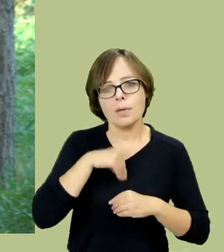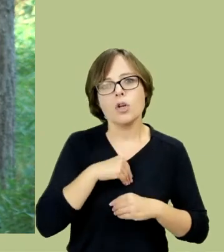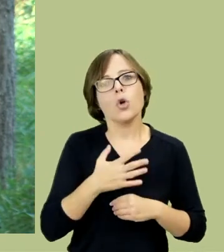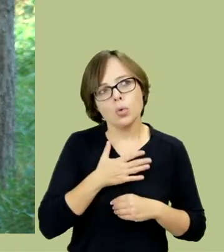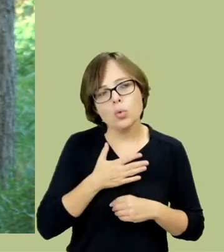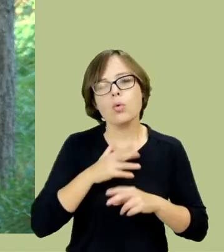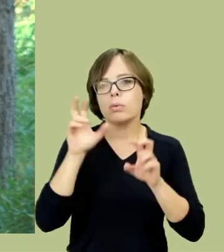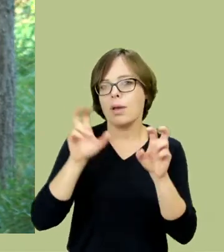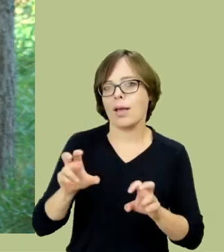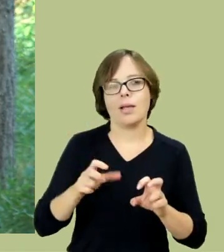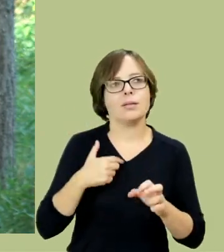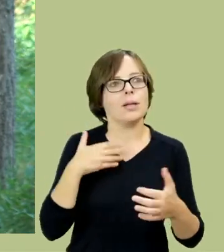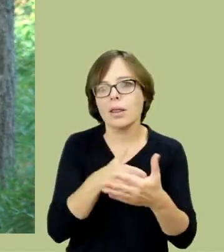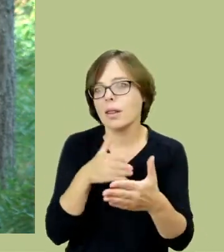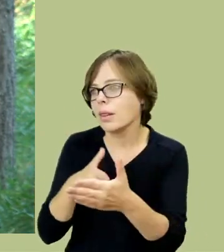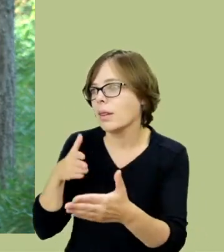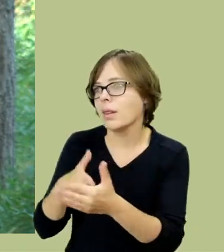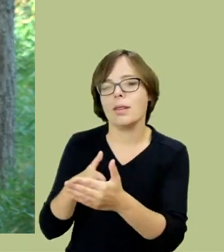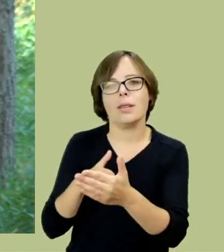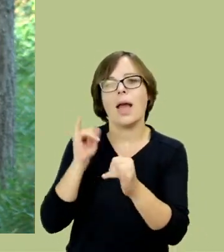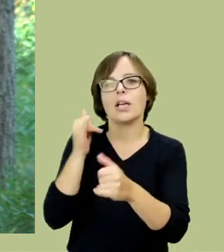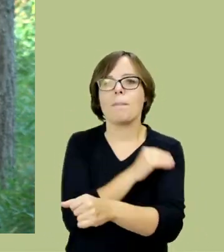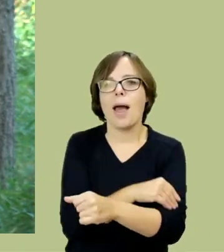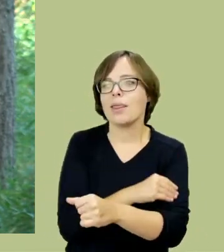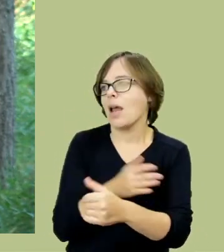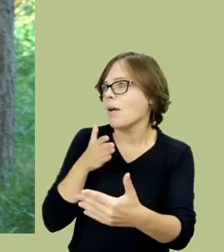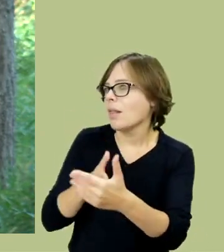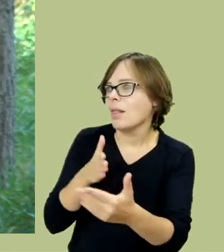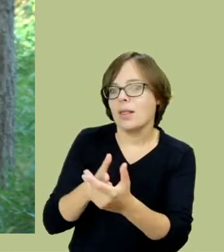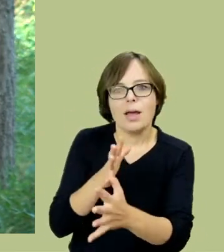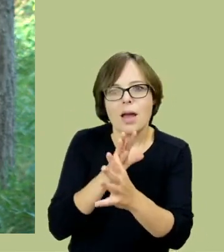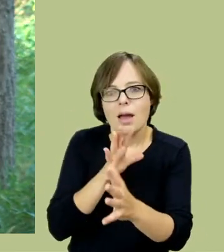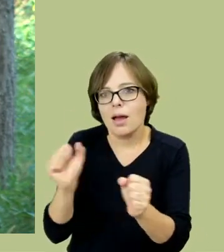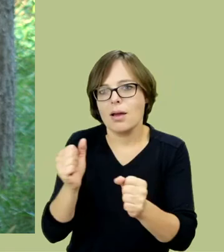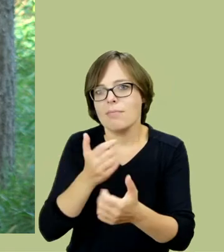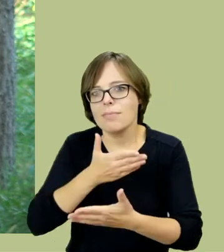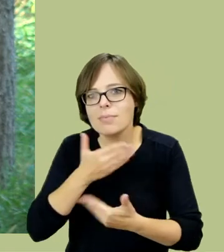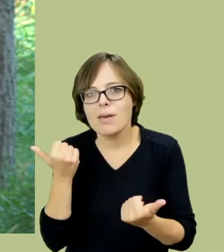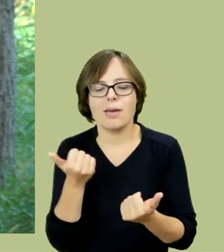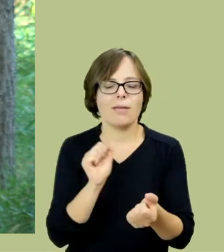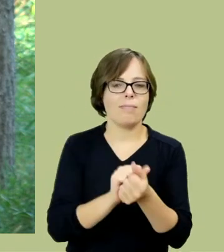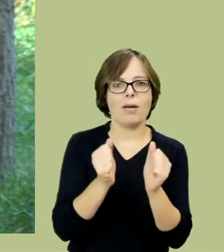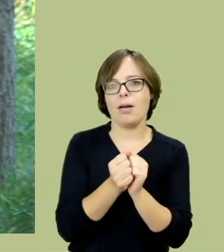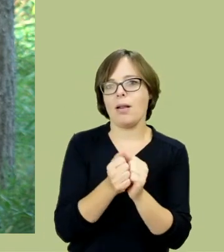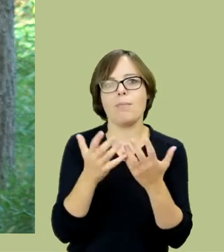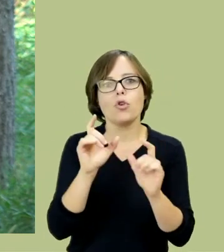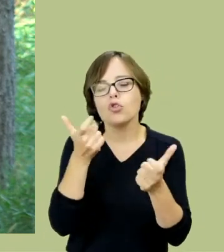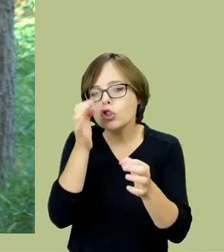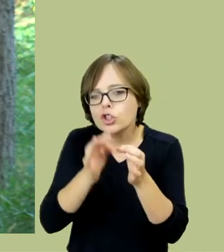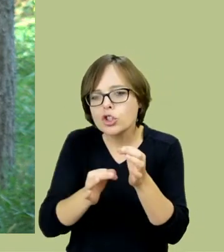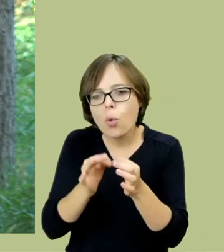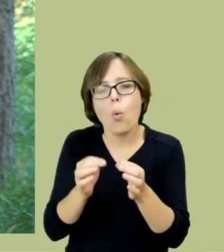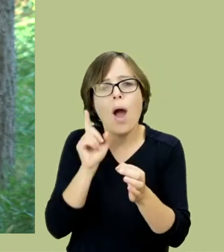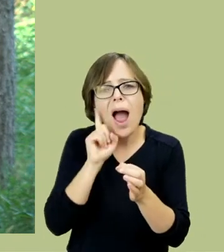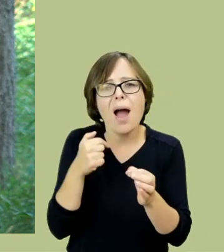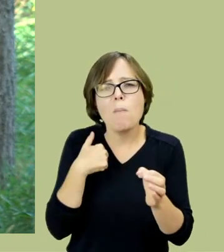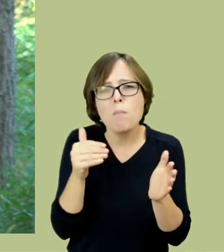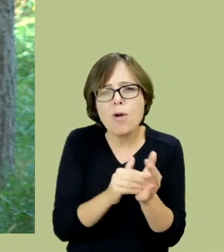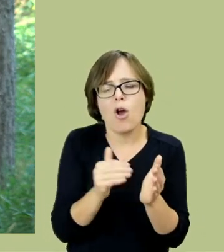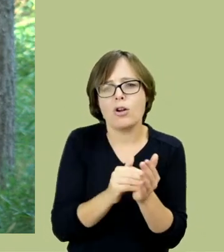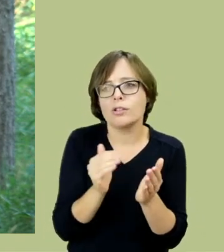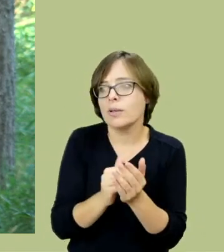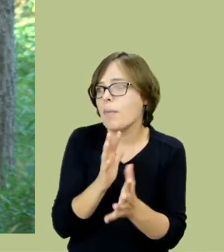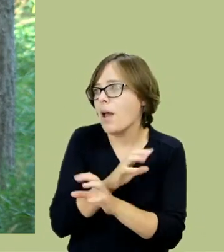nie można było się już dotrzeć do jakichś materiałów albo do szczegółów bardzo potrzebnych